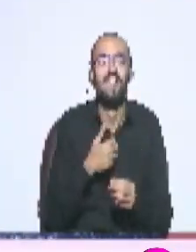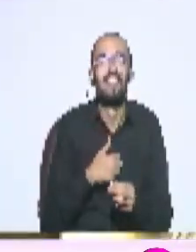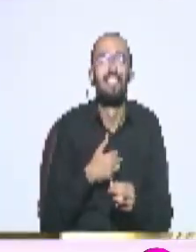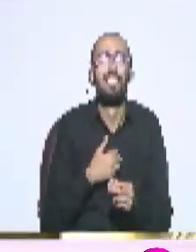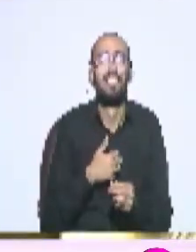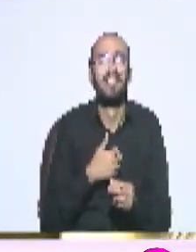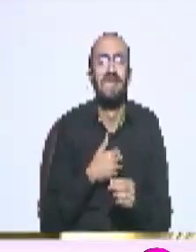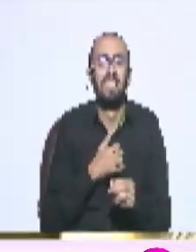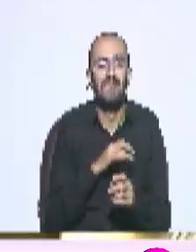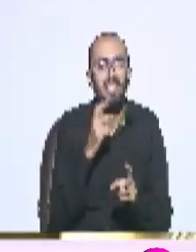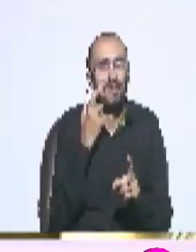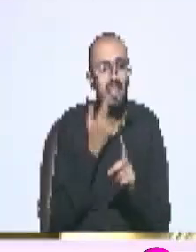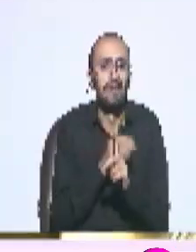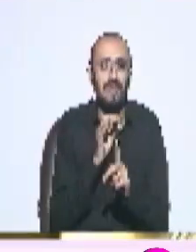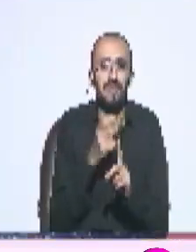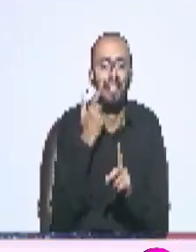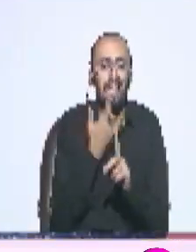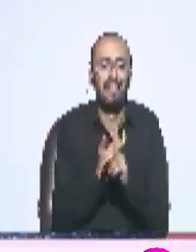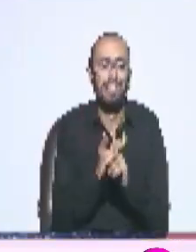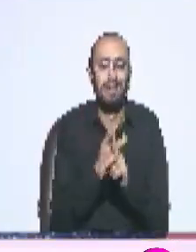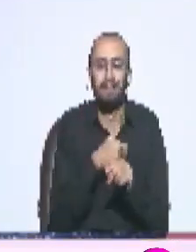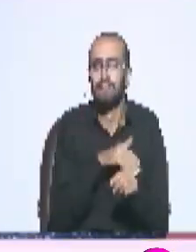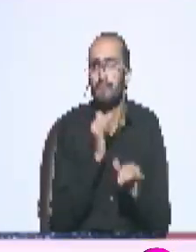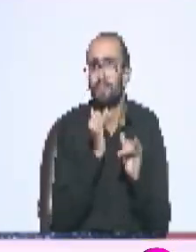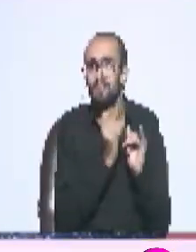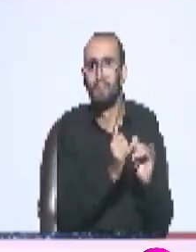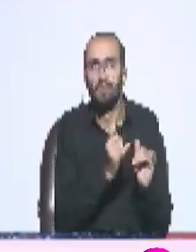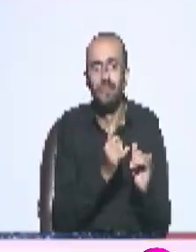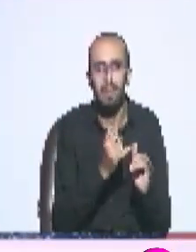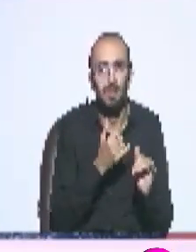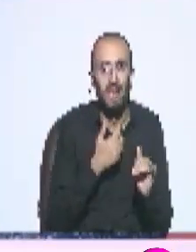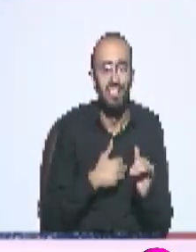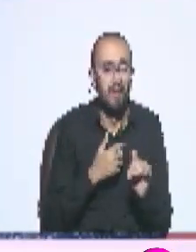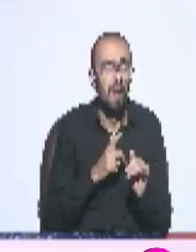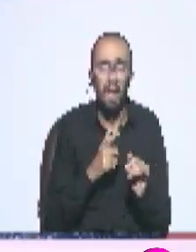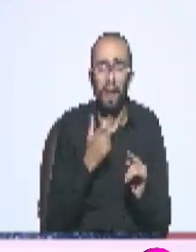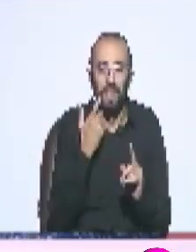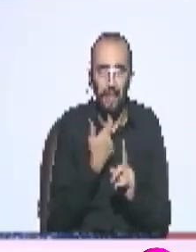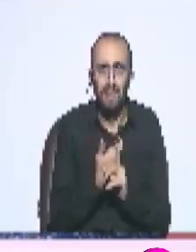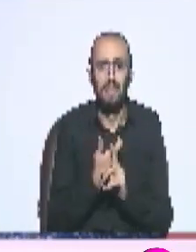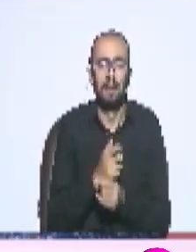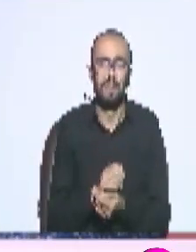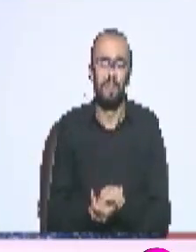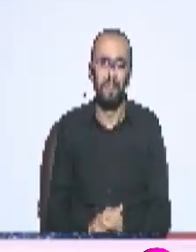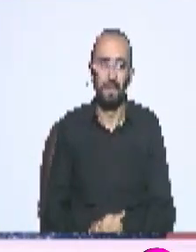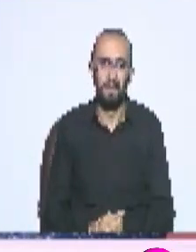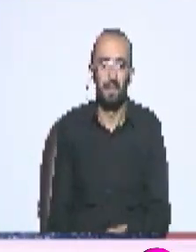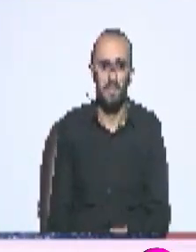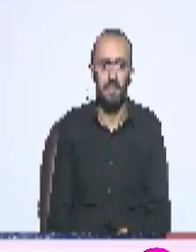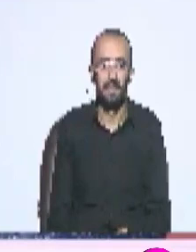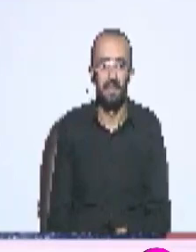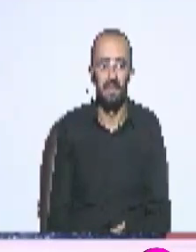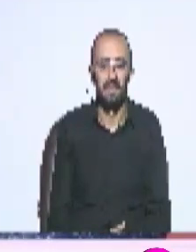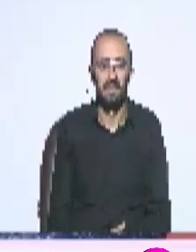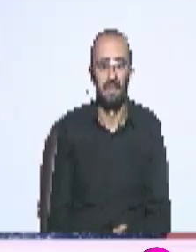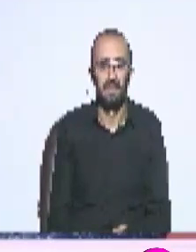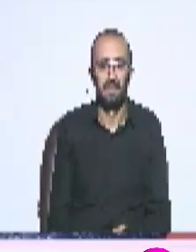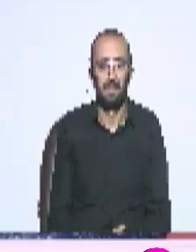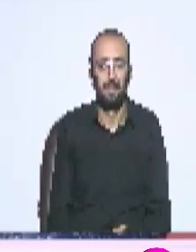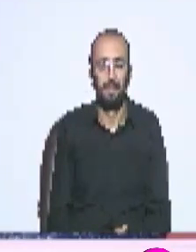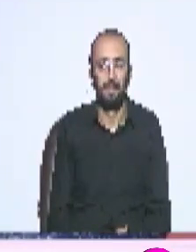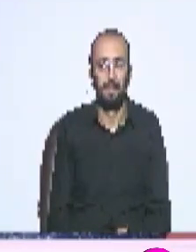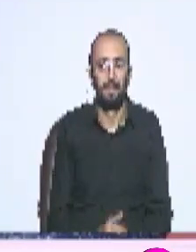اللي احنا بنحاول طول الوقت نساعد الناس ان هي تبقى تكتشفها وتبقى بيشتغلوا عليها ويطورها كمان تكبر